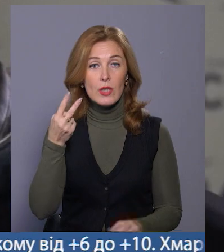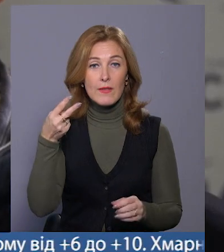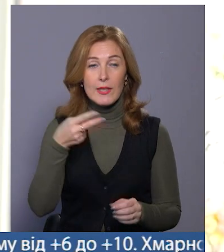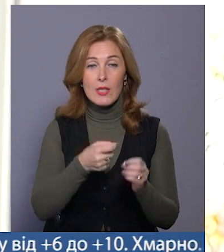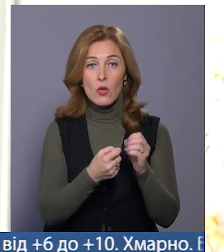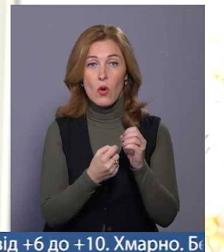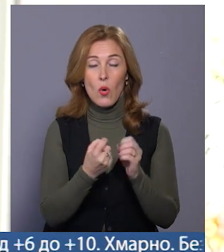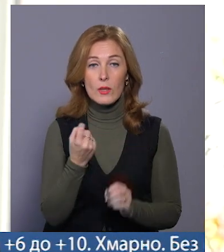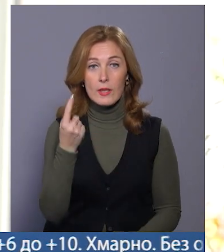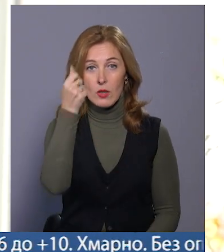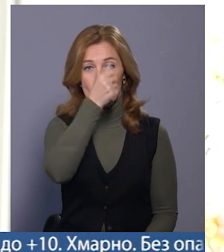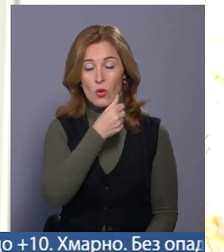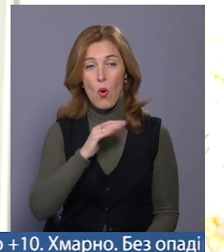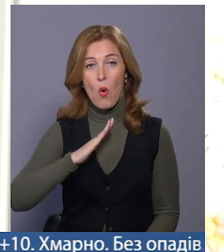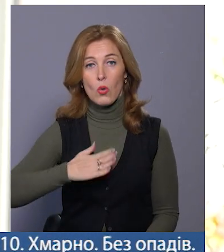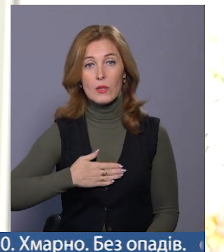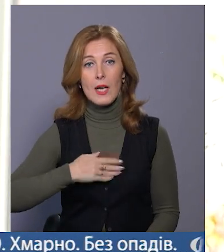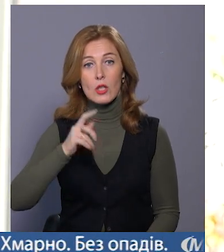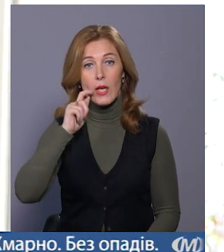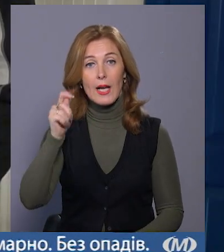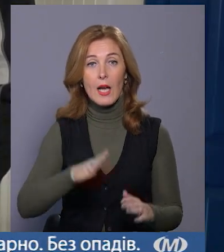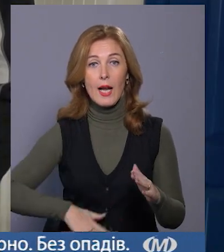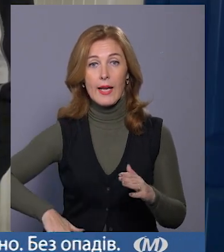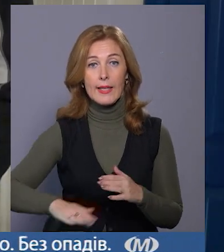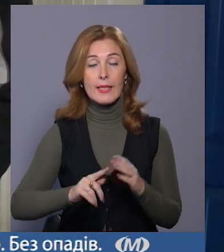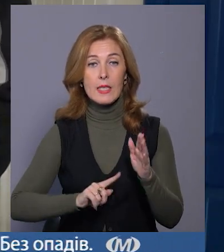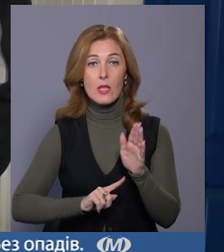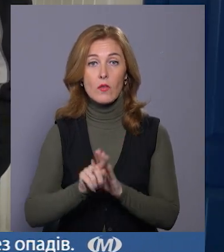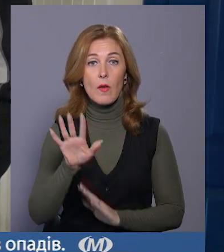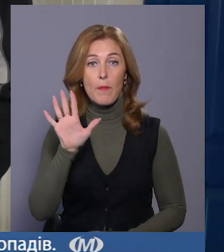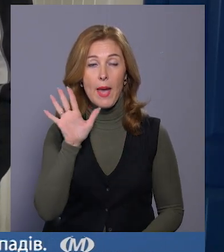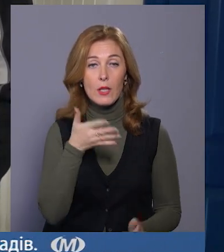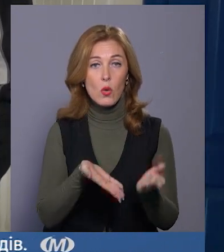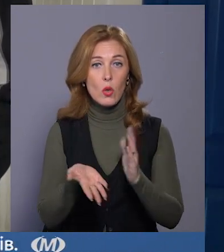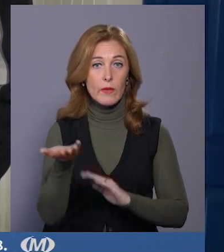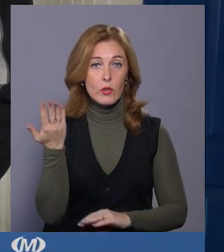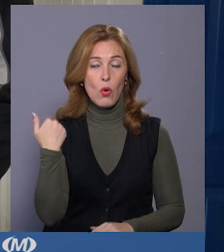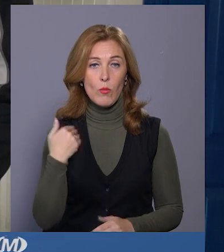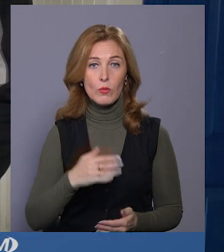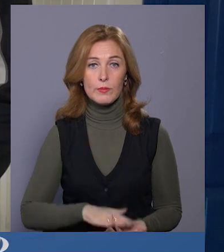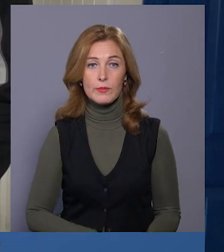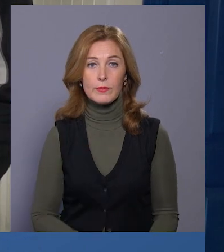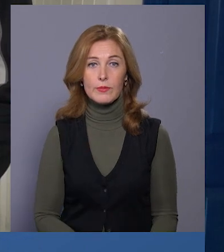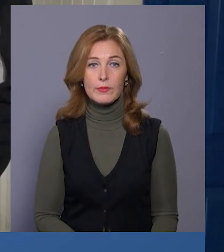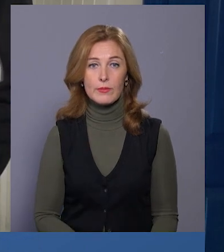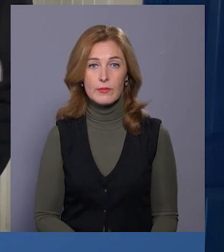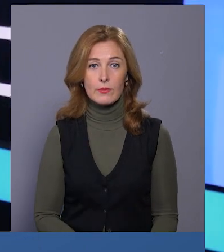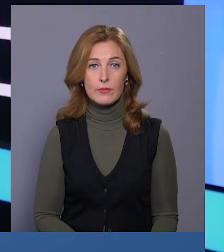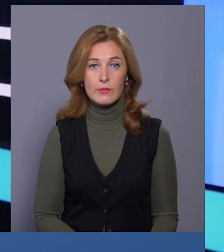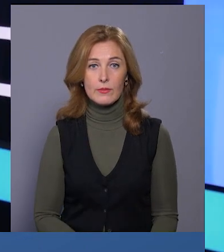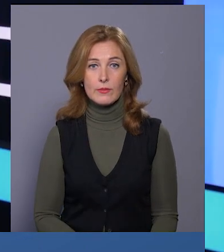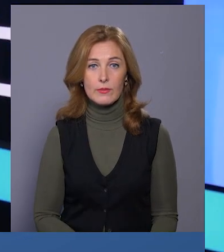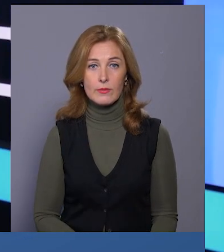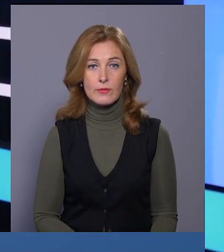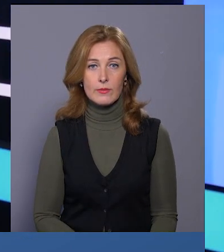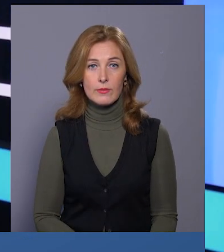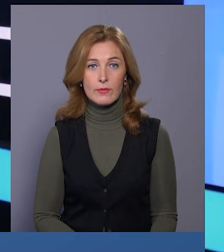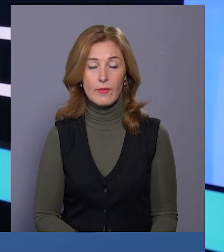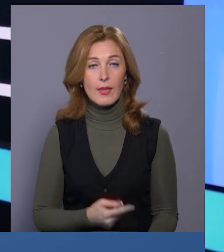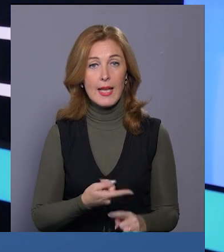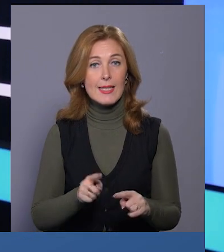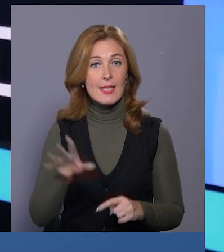2011 року. У нашій країні він стартував 5 років тому. Ольга Несмєнова, Володимир Паламар. Новини міста.